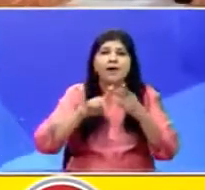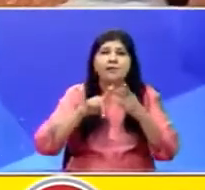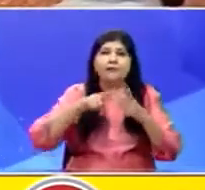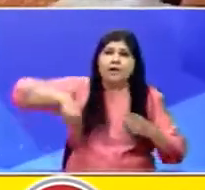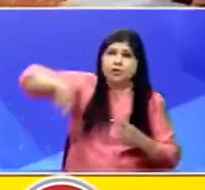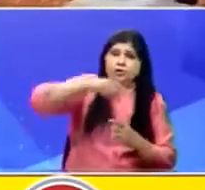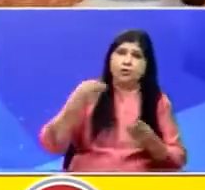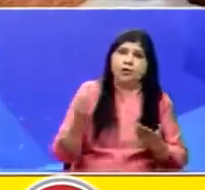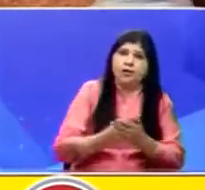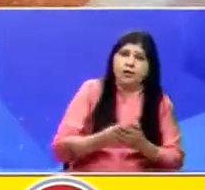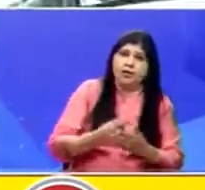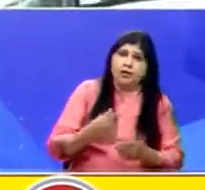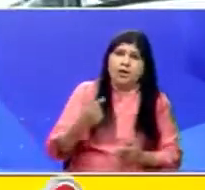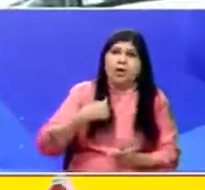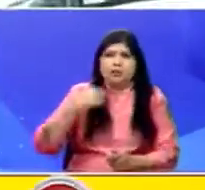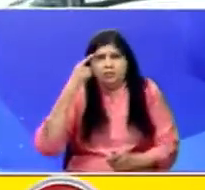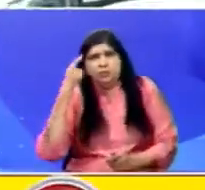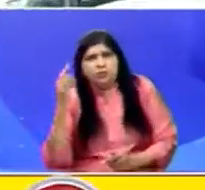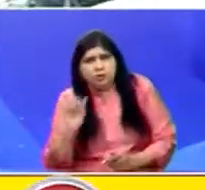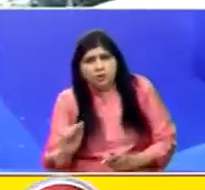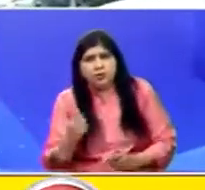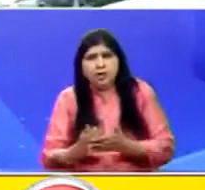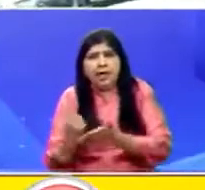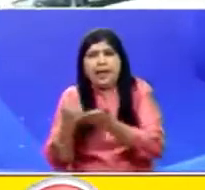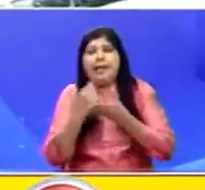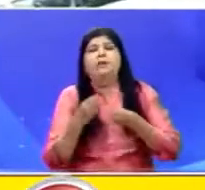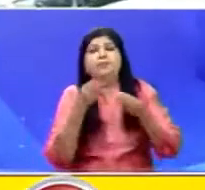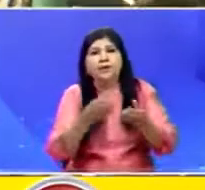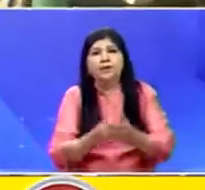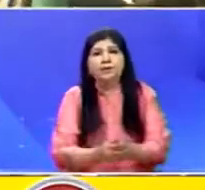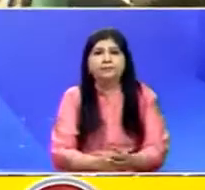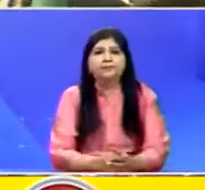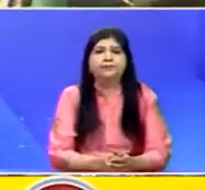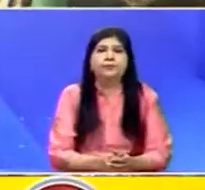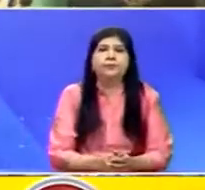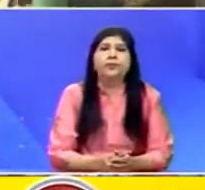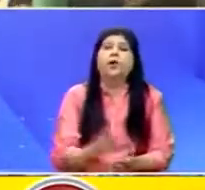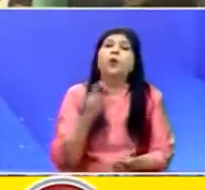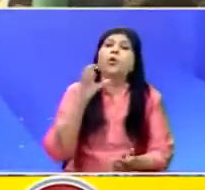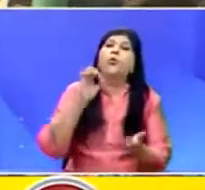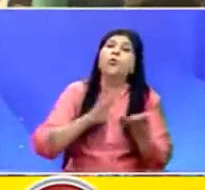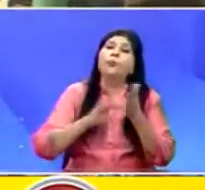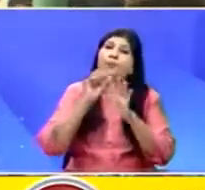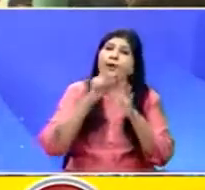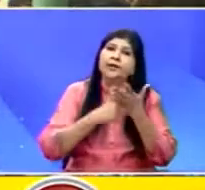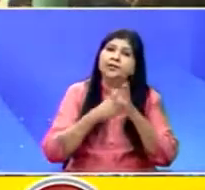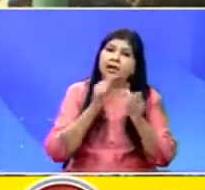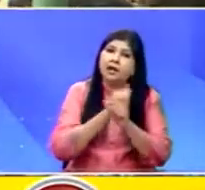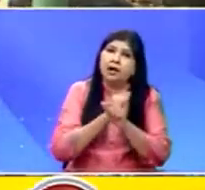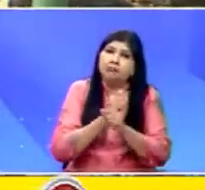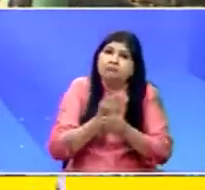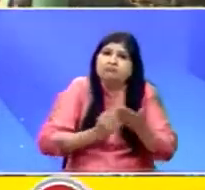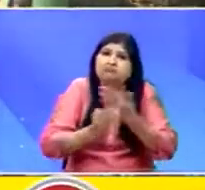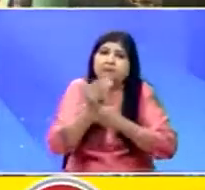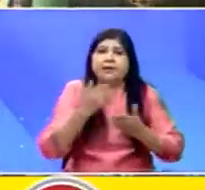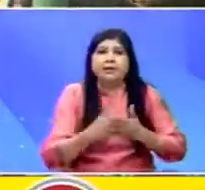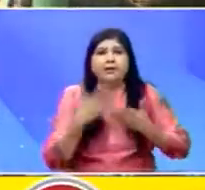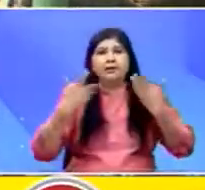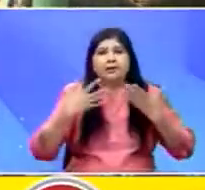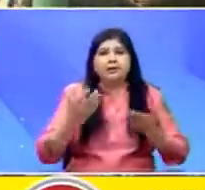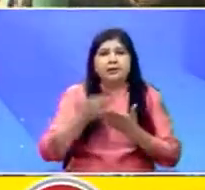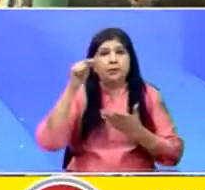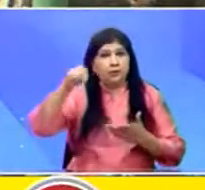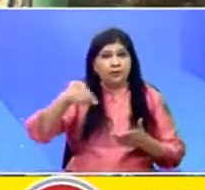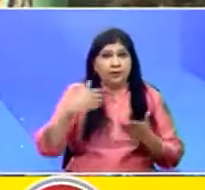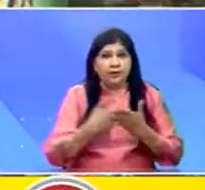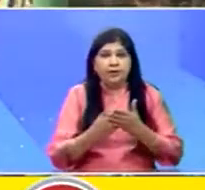जिससे जरूरतमंद लोगों की बहुत मदद हो रही है। ओम प्रकाश जी का काम अब इतना बढ़ गया है कि